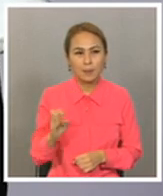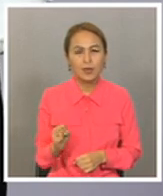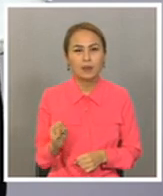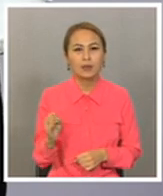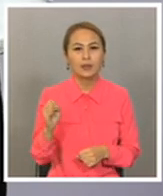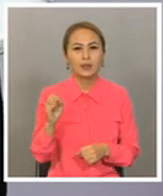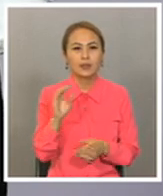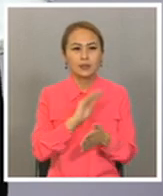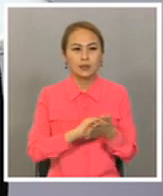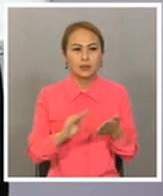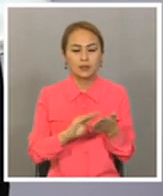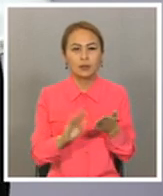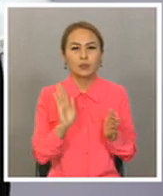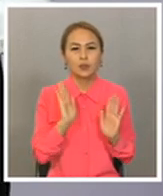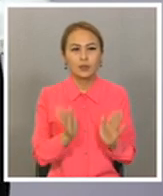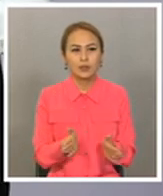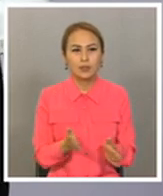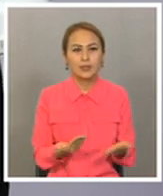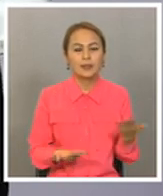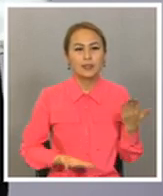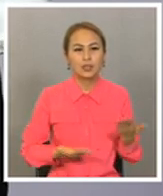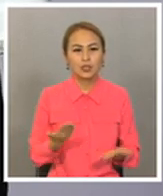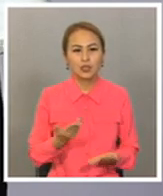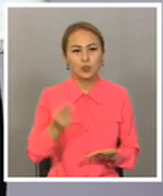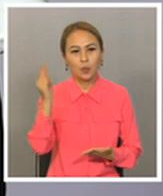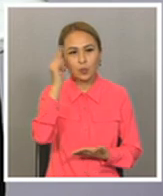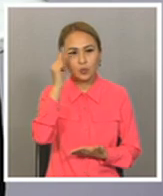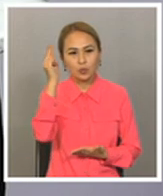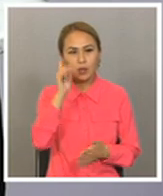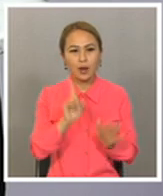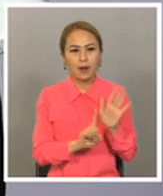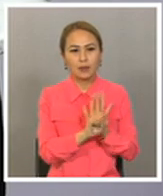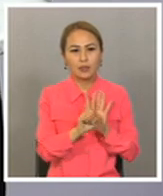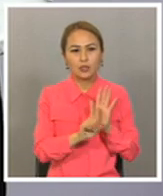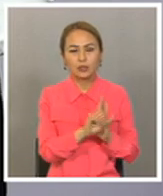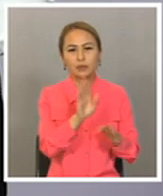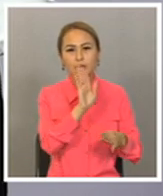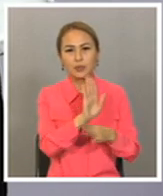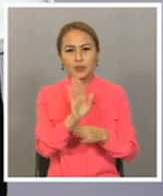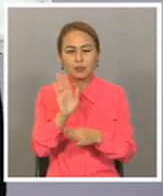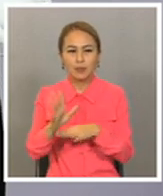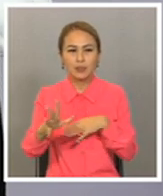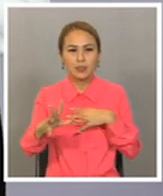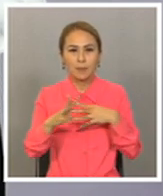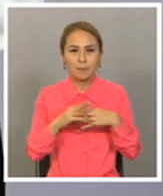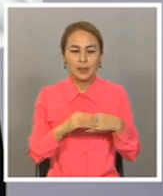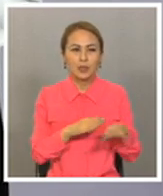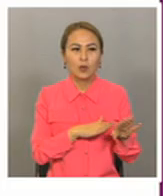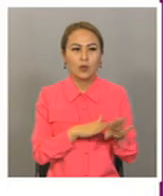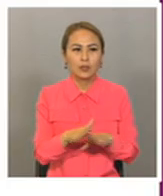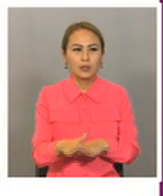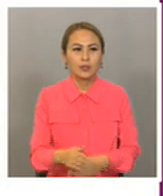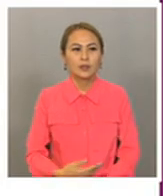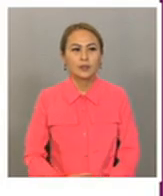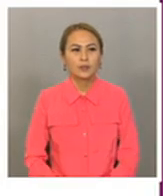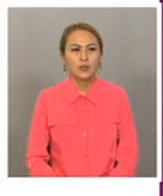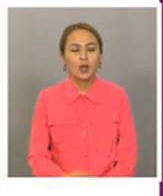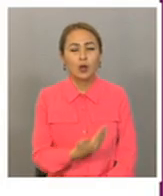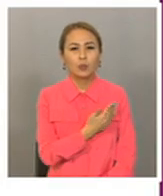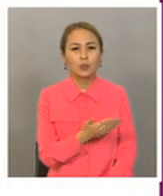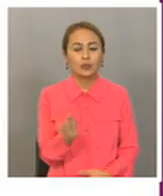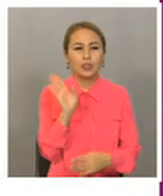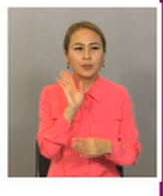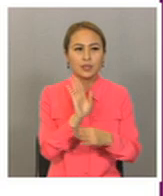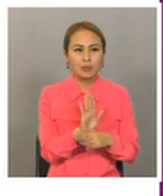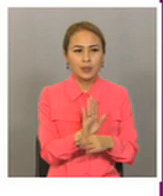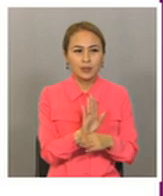түрінде құрастырасыз. Ендеше оқушылар, алғашқы тапсырмамызды бірге орындайық. Бұл тапсырмада